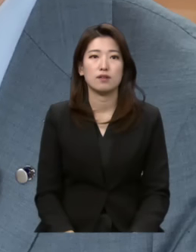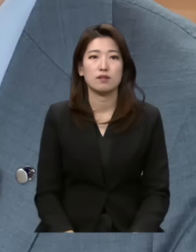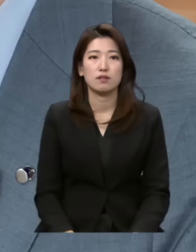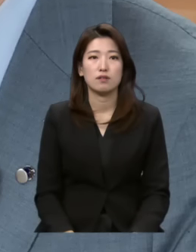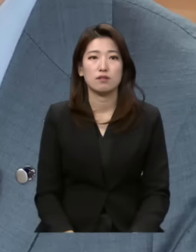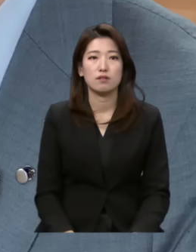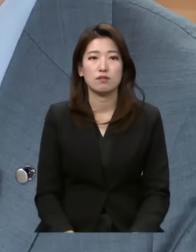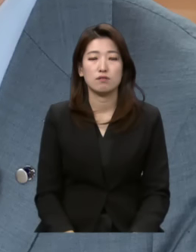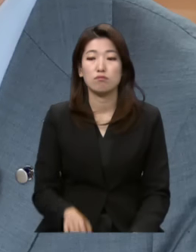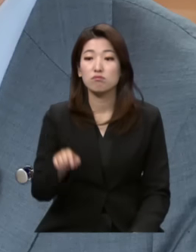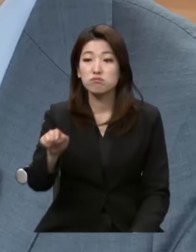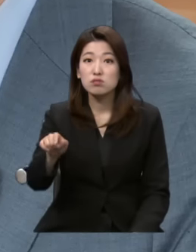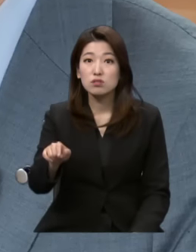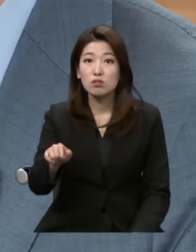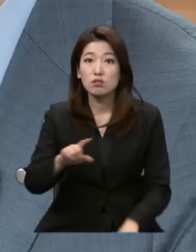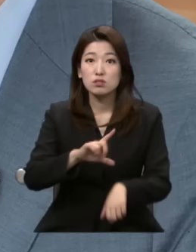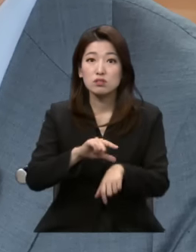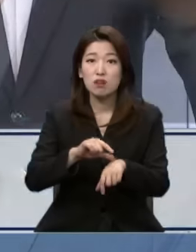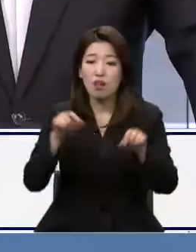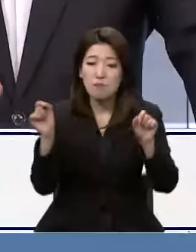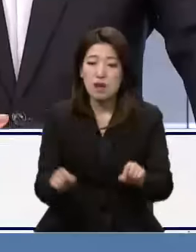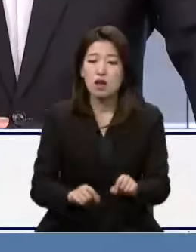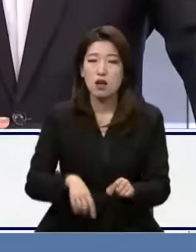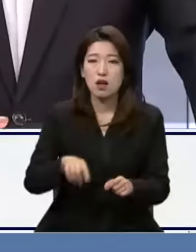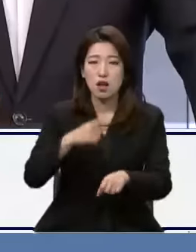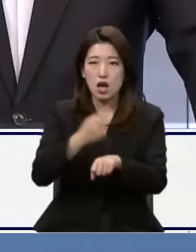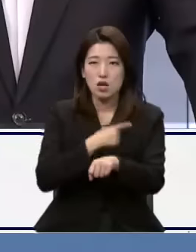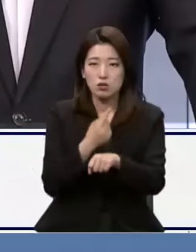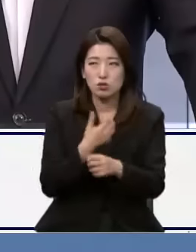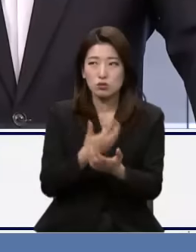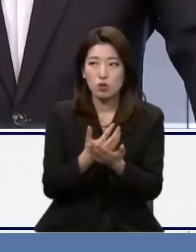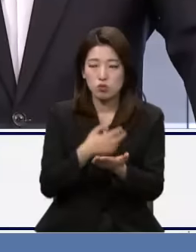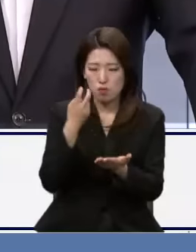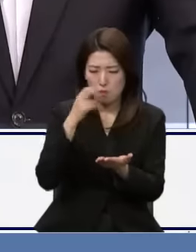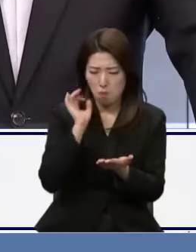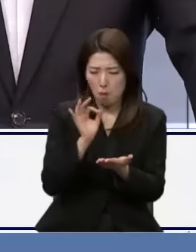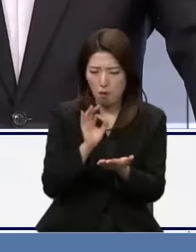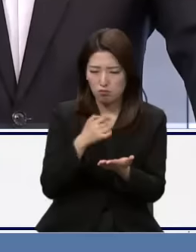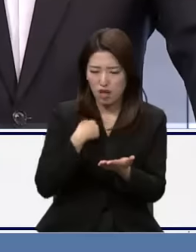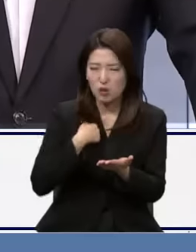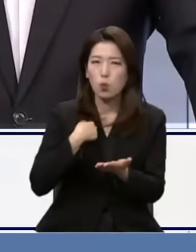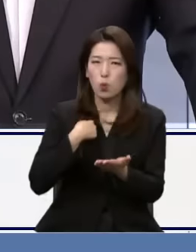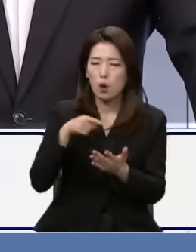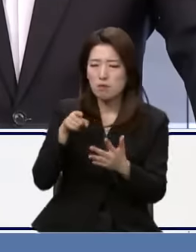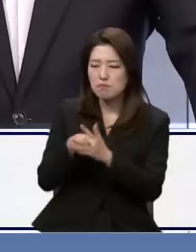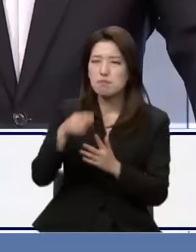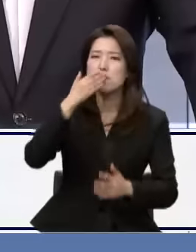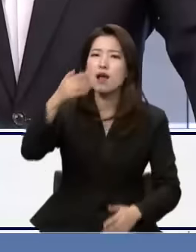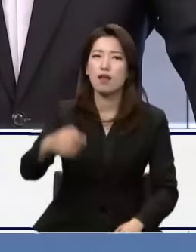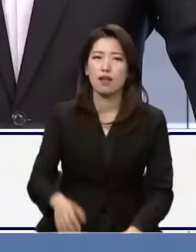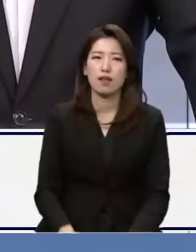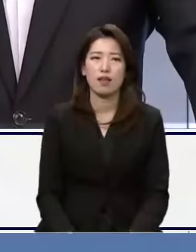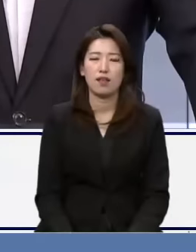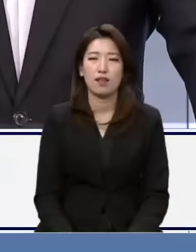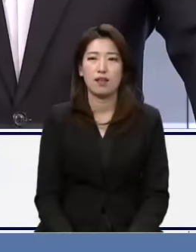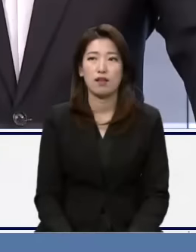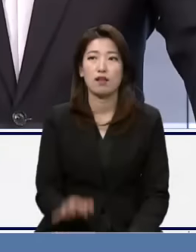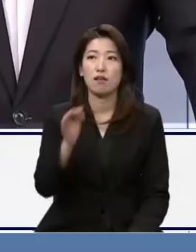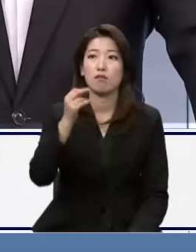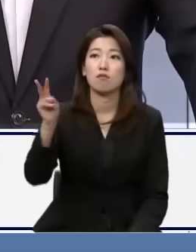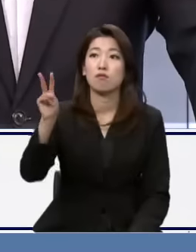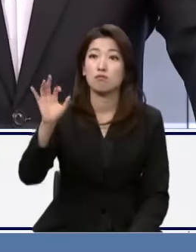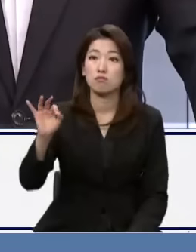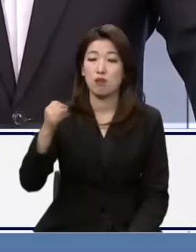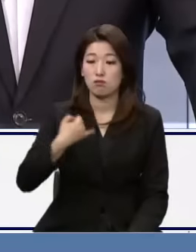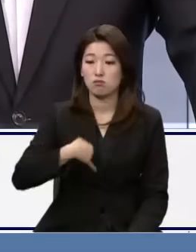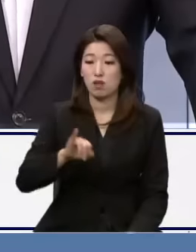하더라도 관련서를 보면요 한 두 시간이면 금방 다 밝혀낼 자신이 있습니다 그러니까 그 그 양문석 딸이 제출한 서류